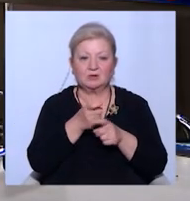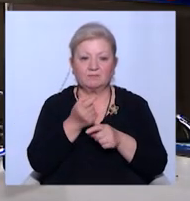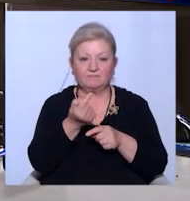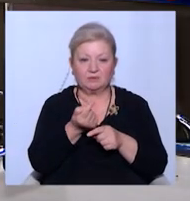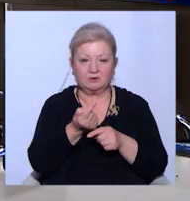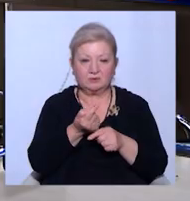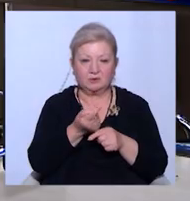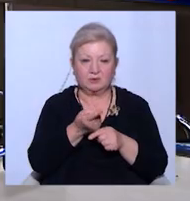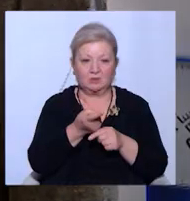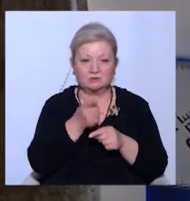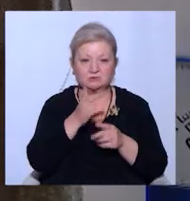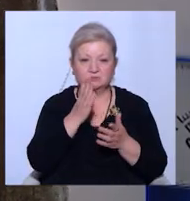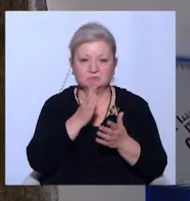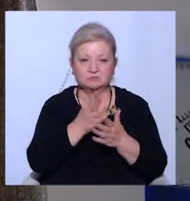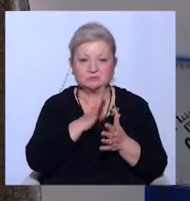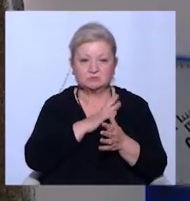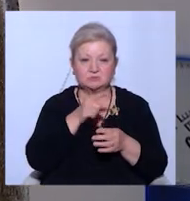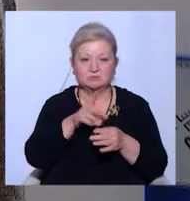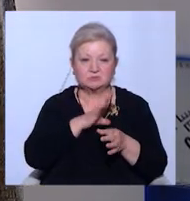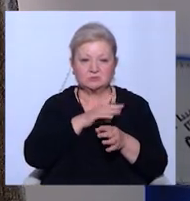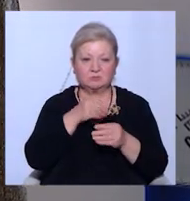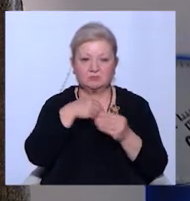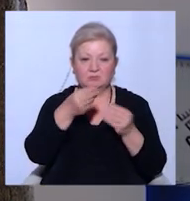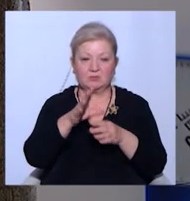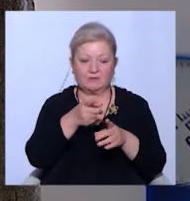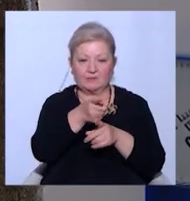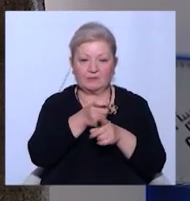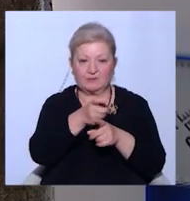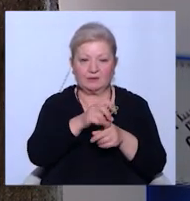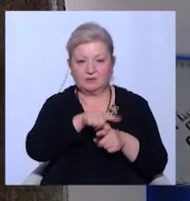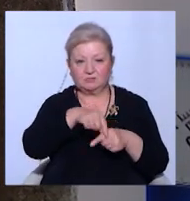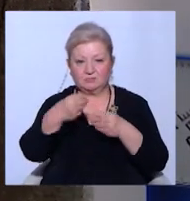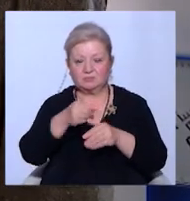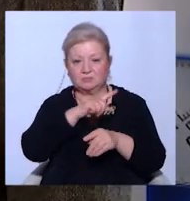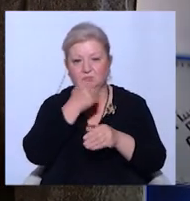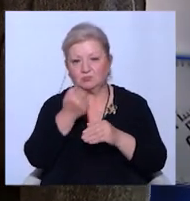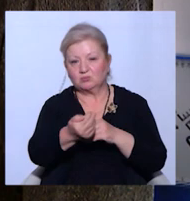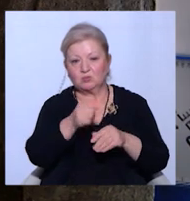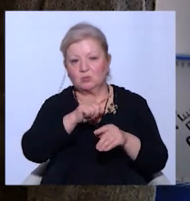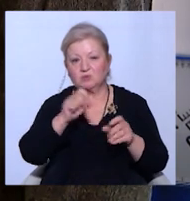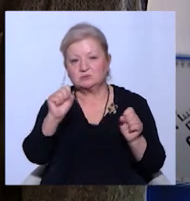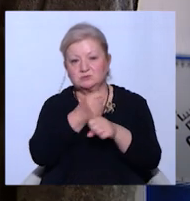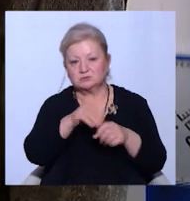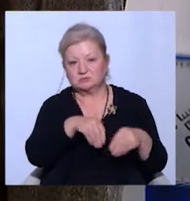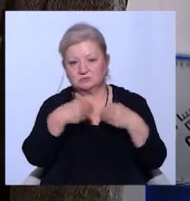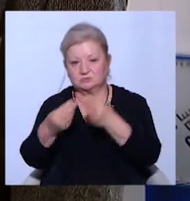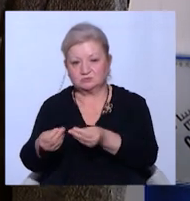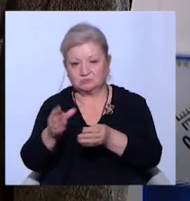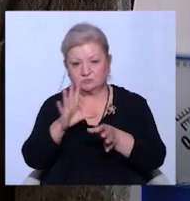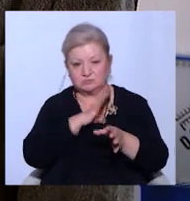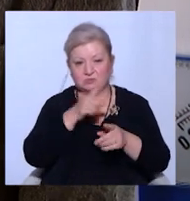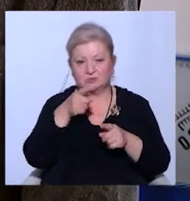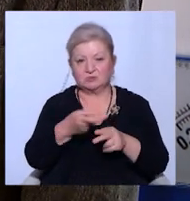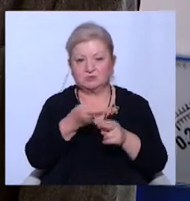მიმართულებით ისევ რაკიმაზე ძალა მოქმედებდა, მან იმოძრავა აჩქარებით. შესაბამისად, ის დაბრუნდა